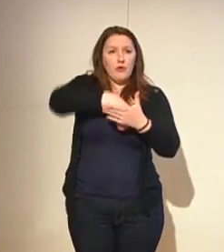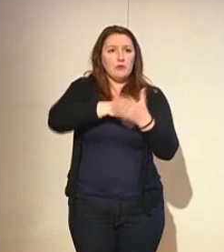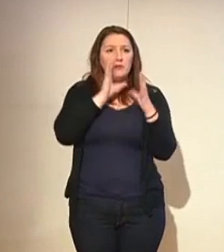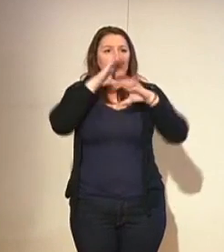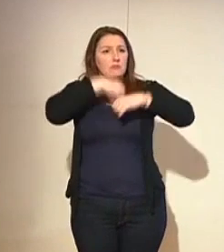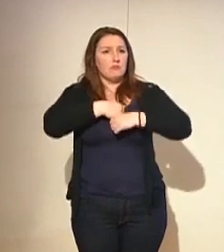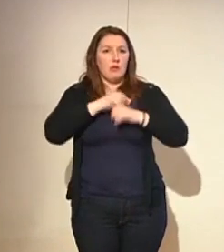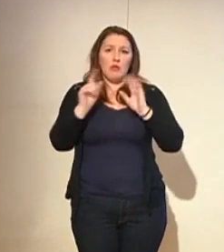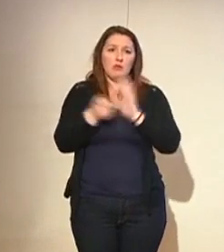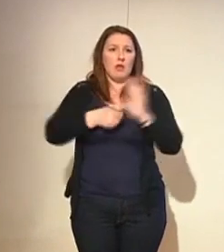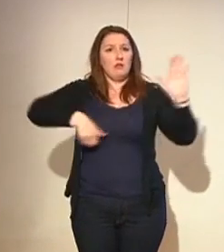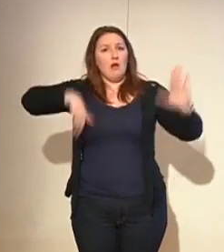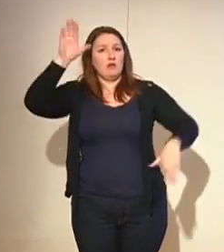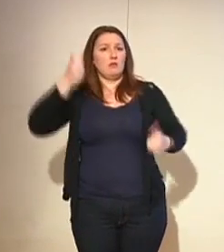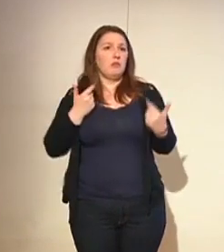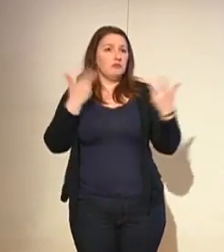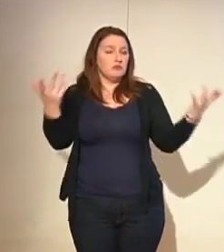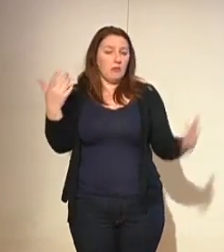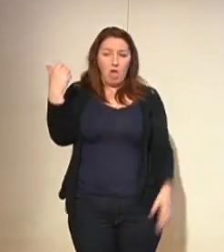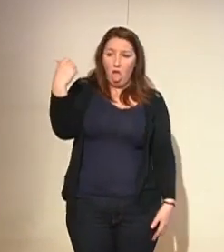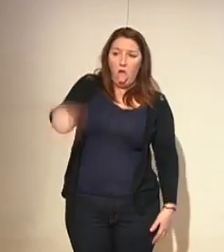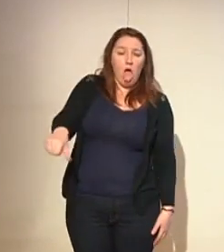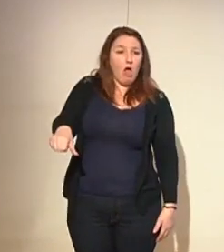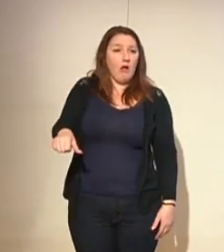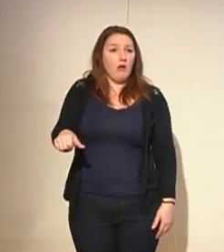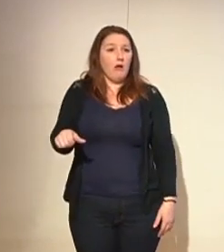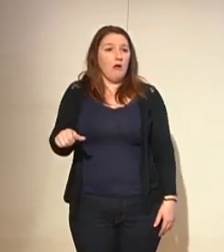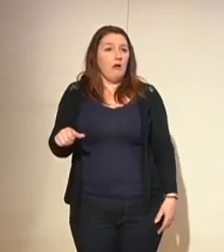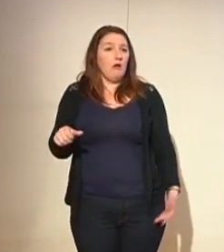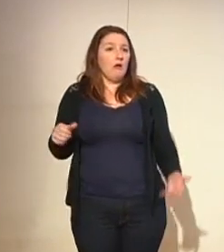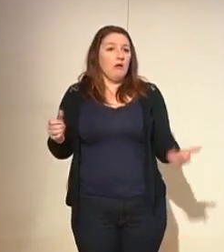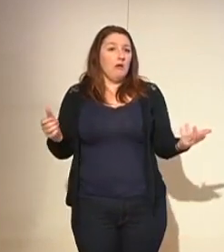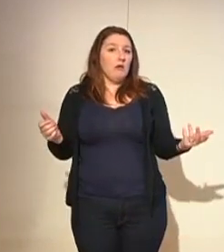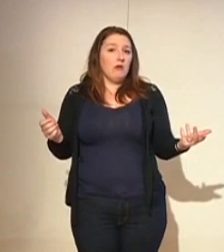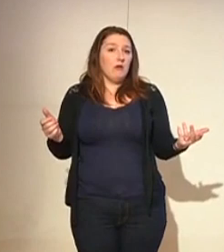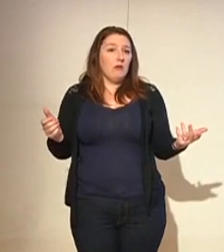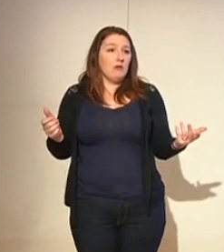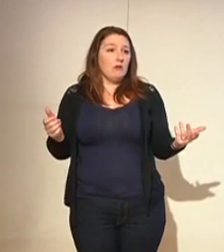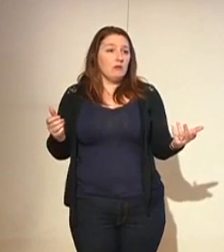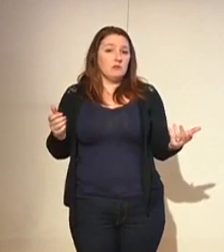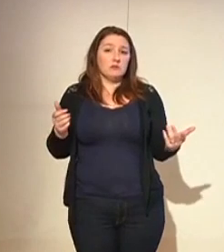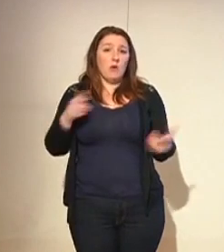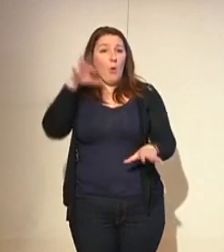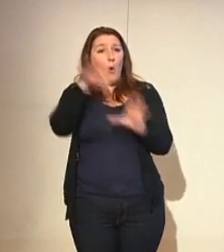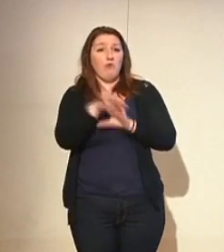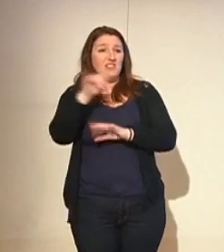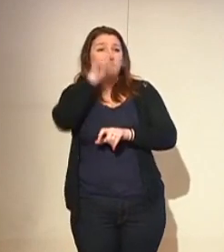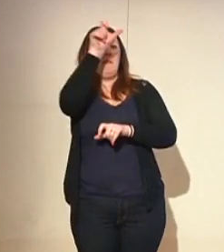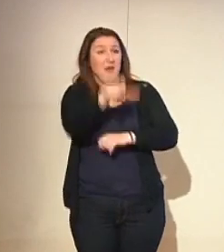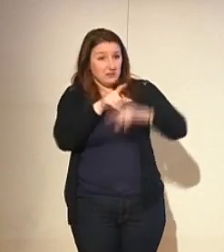candidature mais lorsqueil y a pluralité de candidature s'agissant de vote de personne nous demanderons un vote